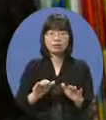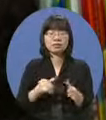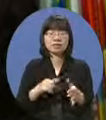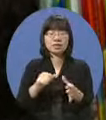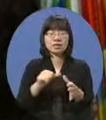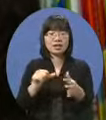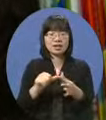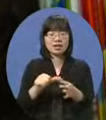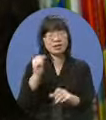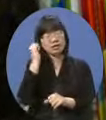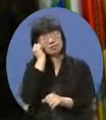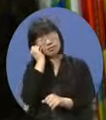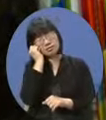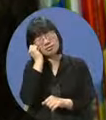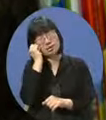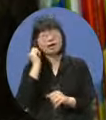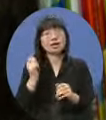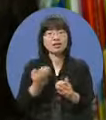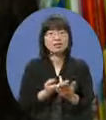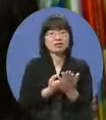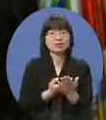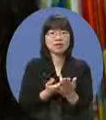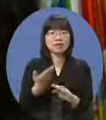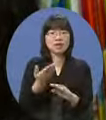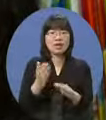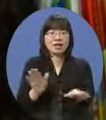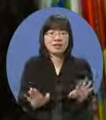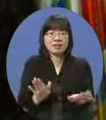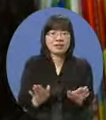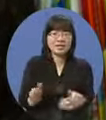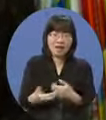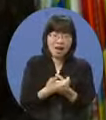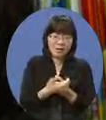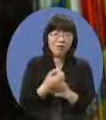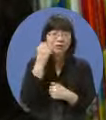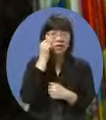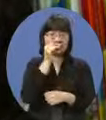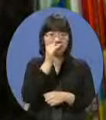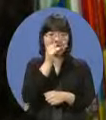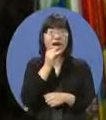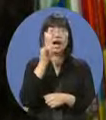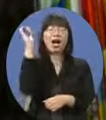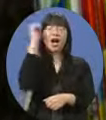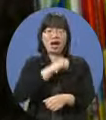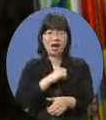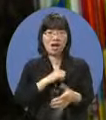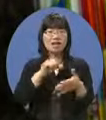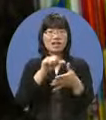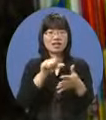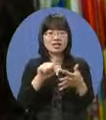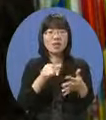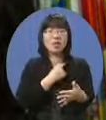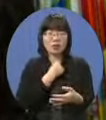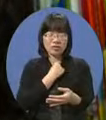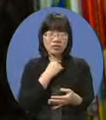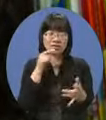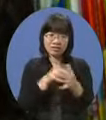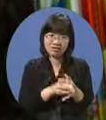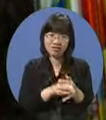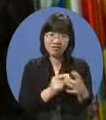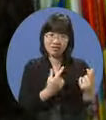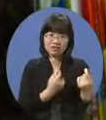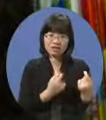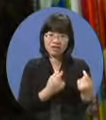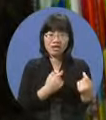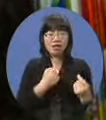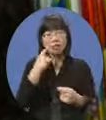머리 위에 그 펭귄을 꼭 안고 자는 거예요. 아, 이게 아기가 원하는 게 이런 거구나. 제가 보기에는